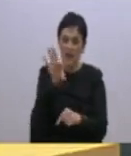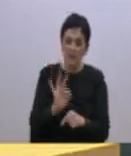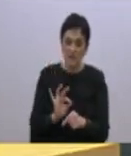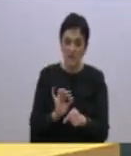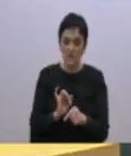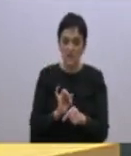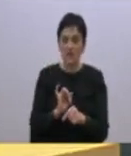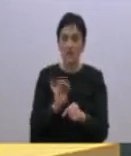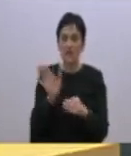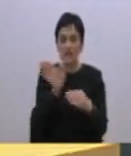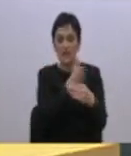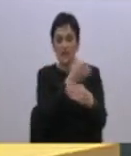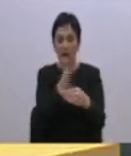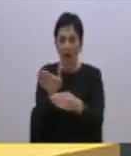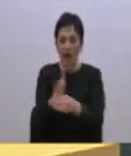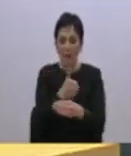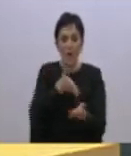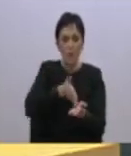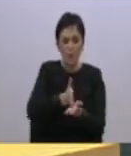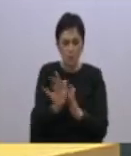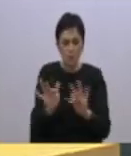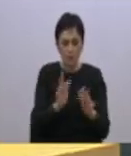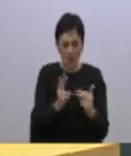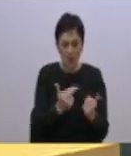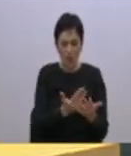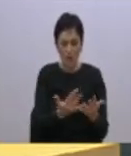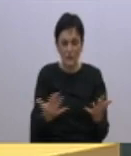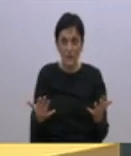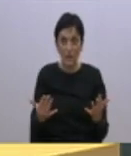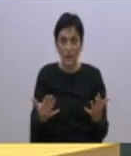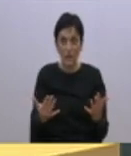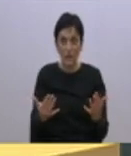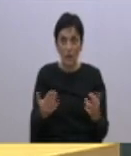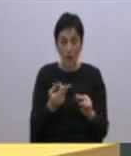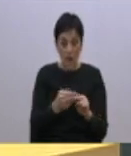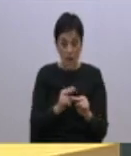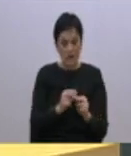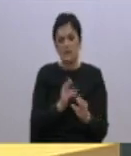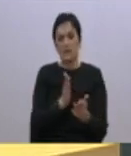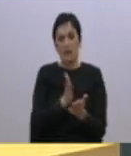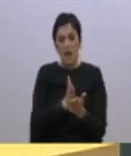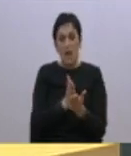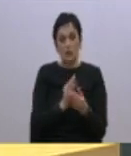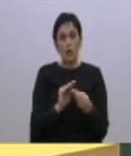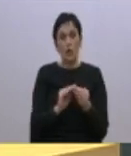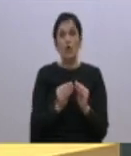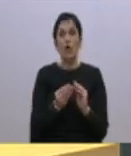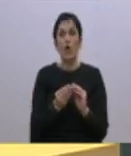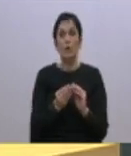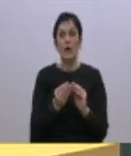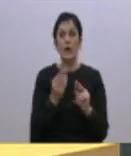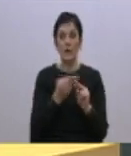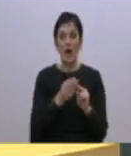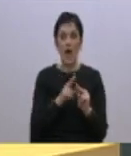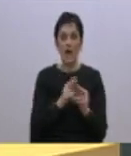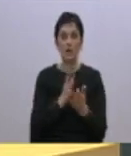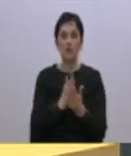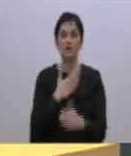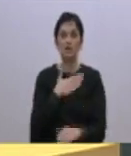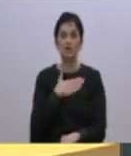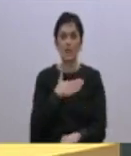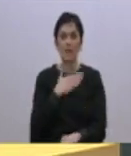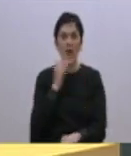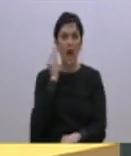ხალხს გაანაწილებენ მათ შორის ფუნქციებს და ასე შემდეგ ეს არის აქ მეგობრებო პრობლემა ეს არის ჩემი აზრით